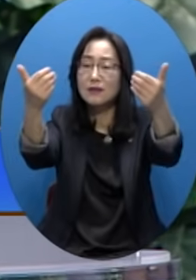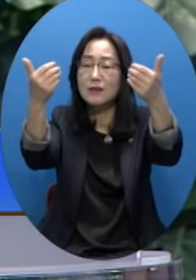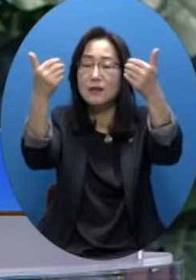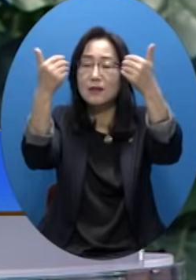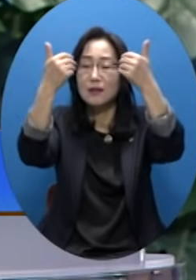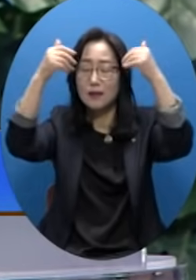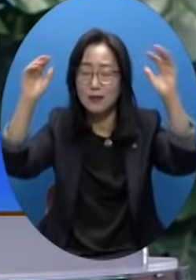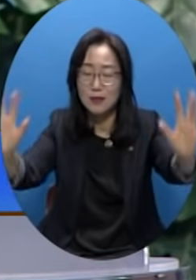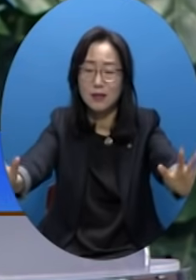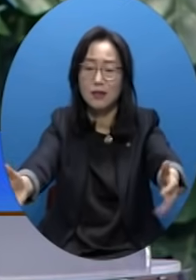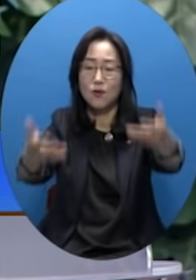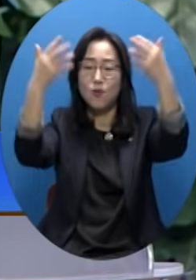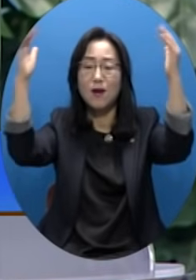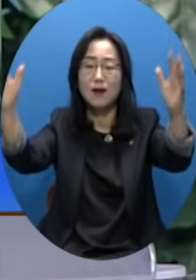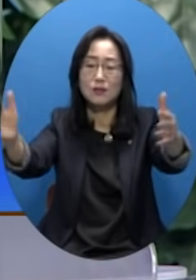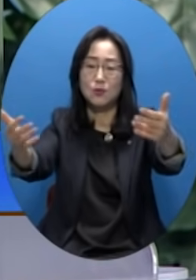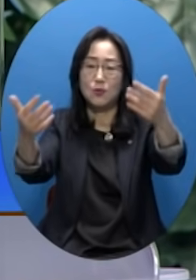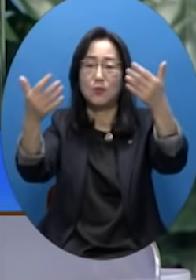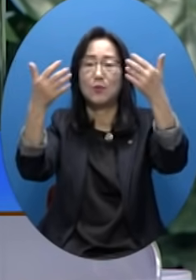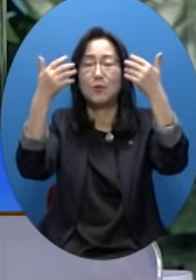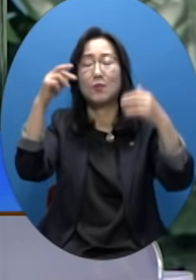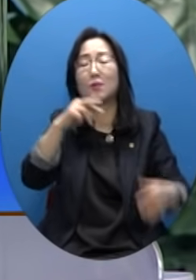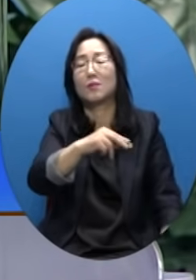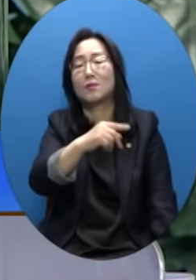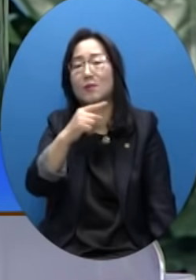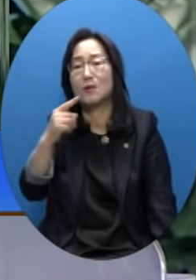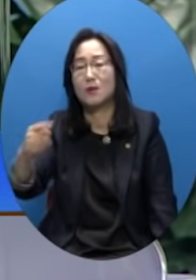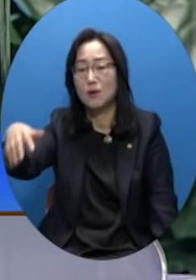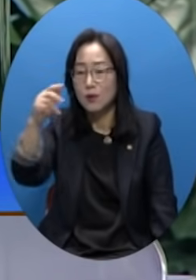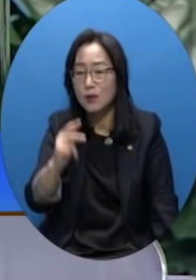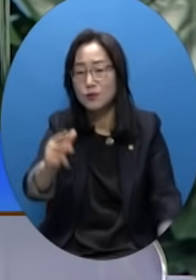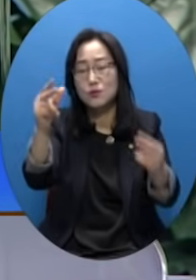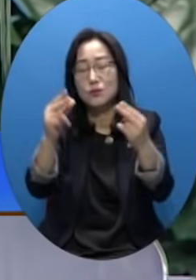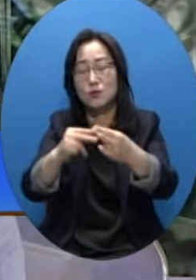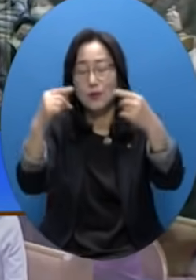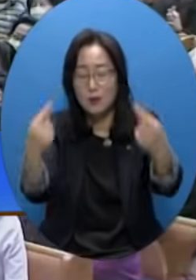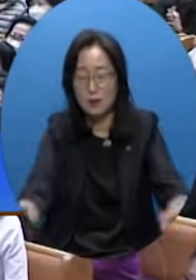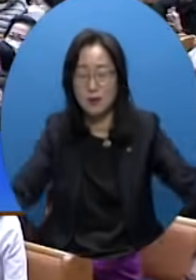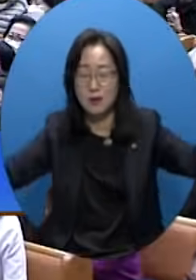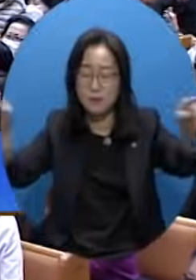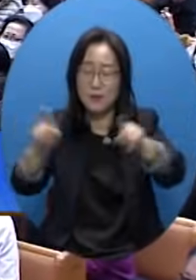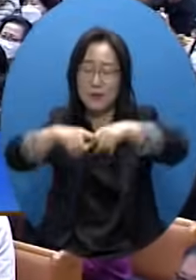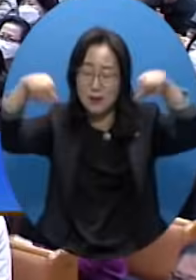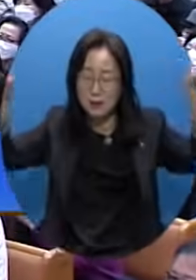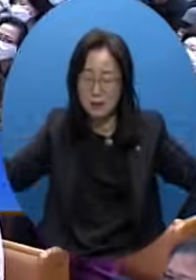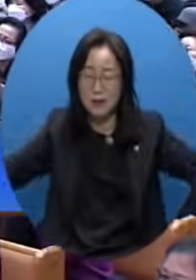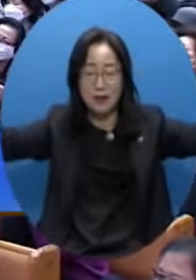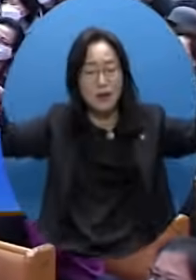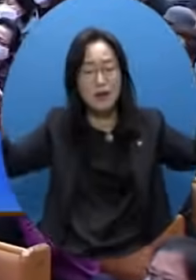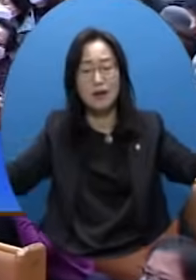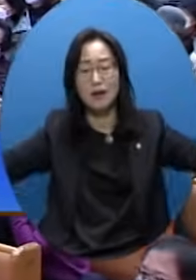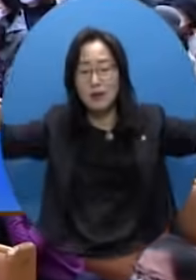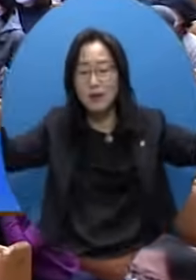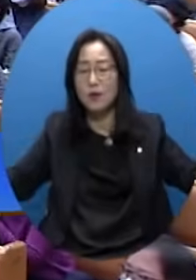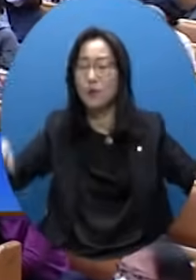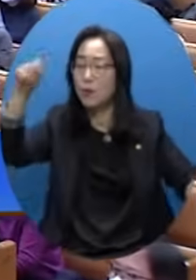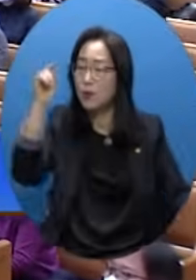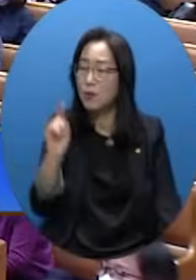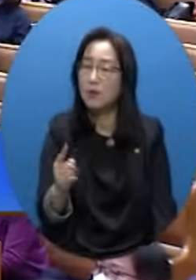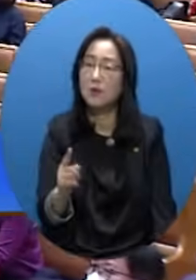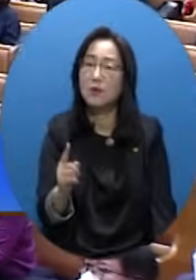예 4 와도 오어 주와 함께 라라